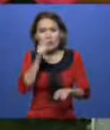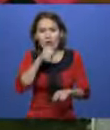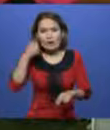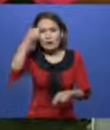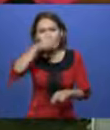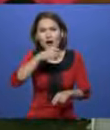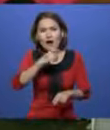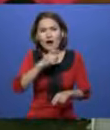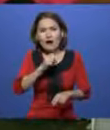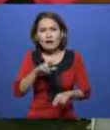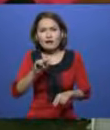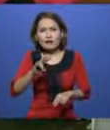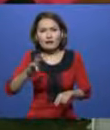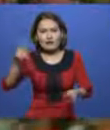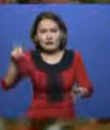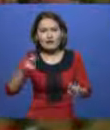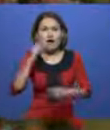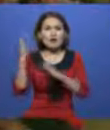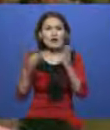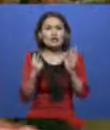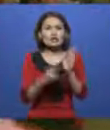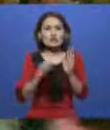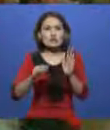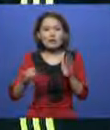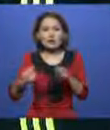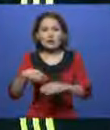Хайян дауылынан 7000-нан астам адам көз жұмған болатын.